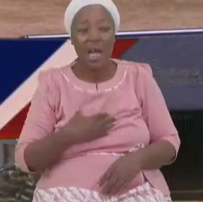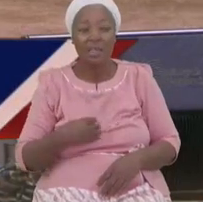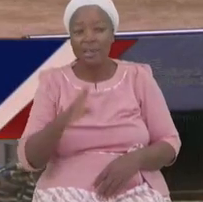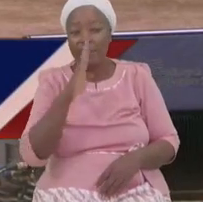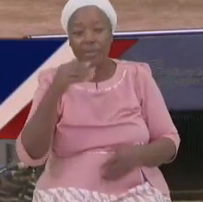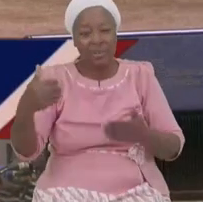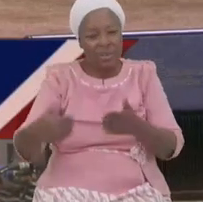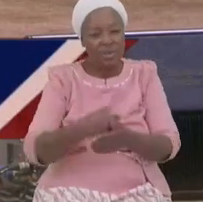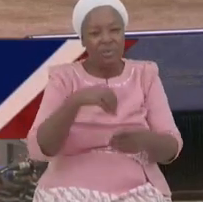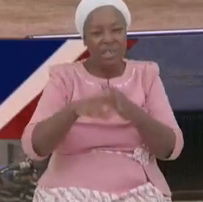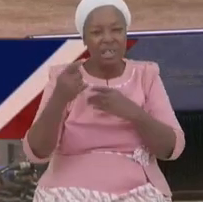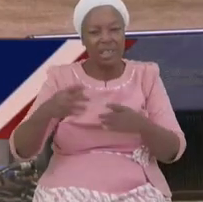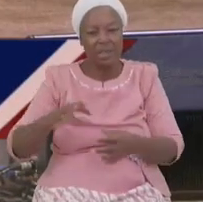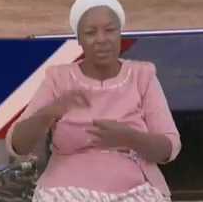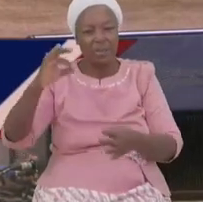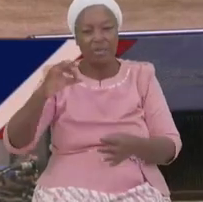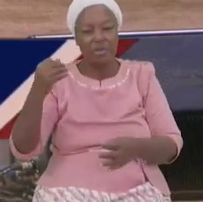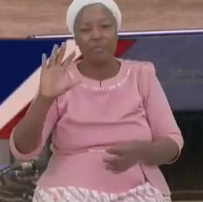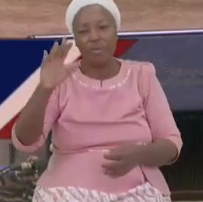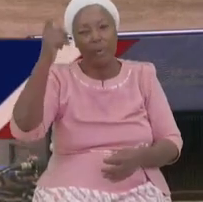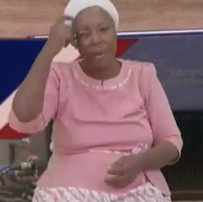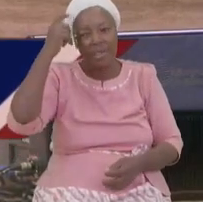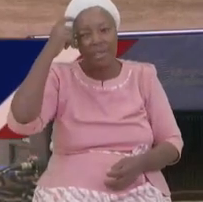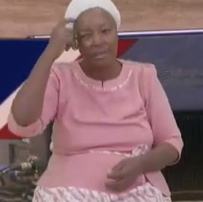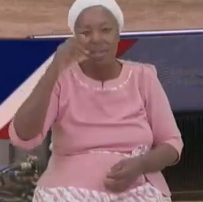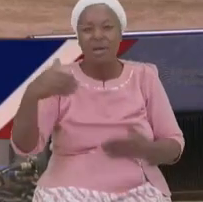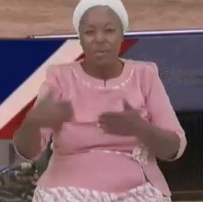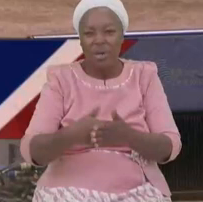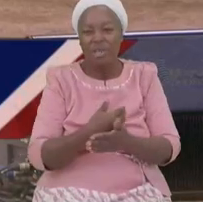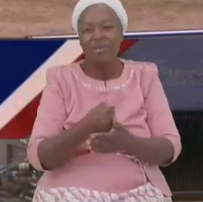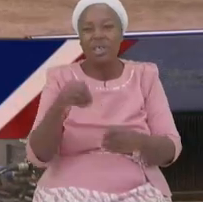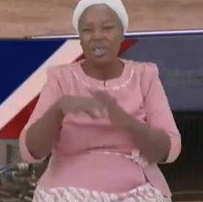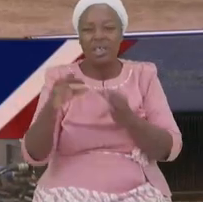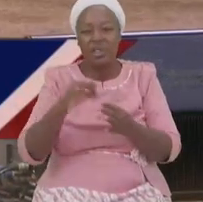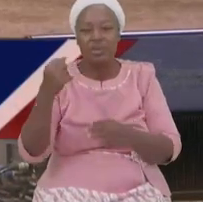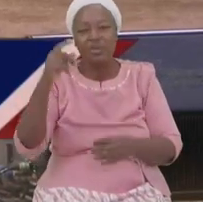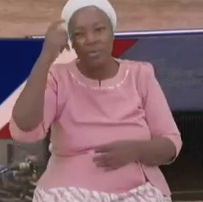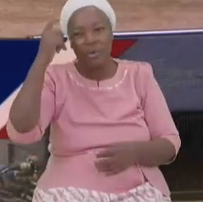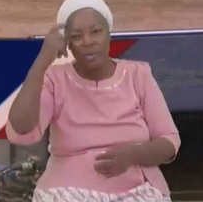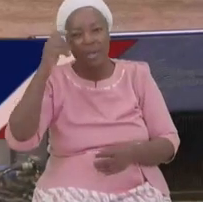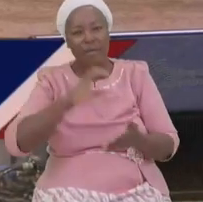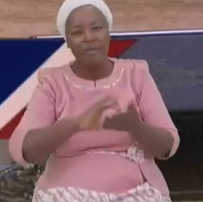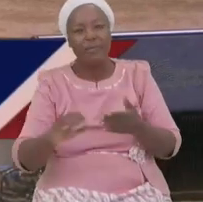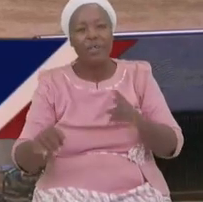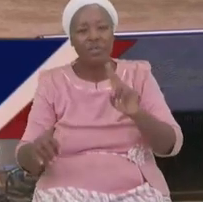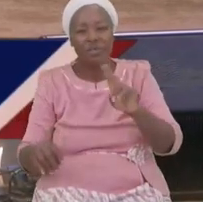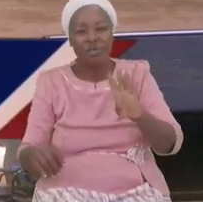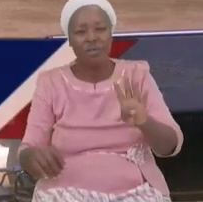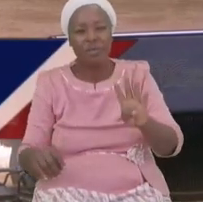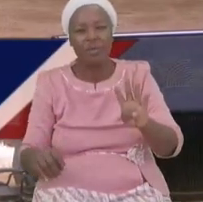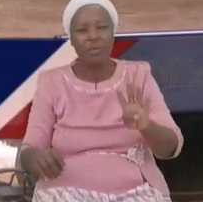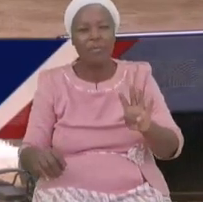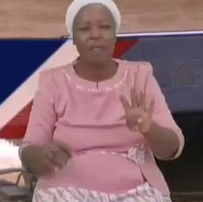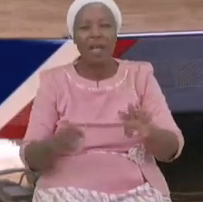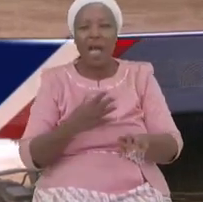Eu égard à votre vie passée du vieil homme qui se corrompt. Verset 23, être renouvelé dans l'esprit de votre intelligence. Verset